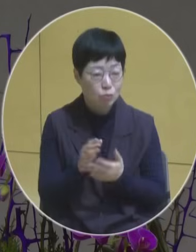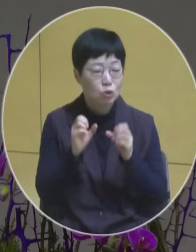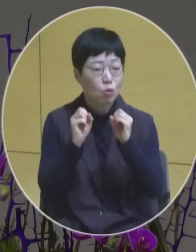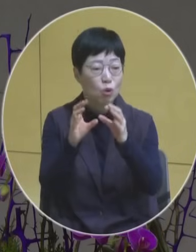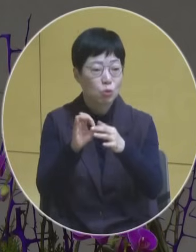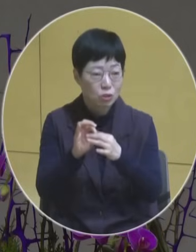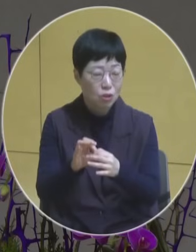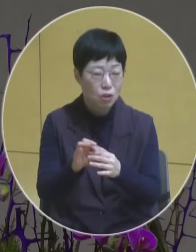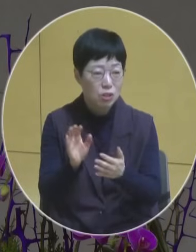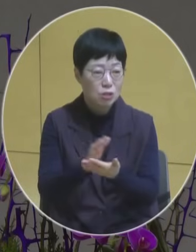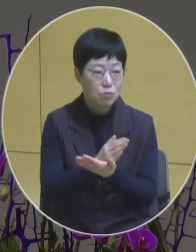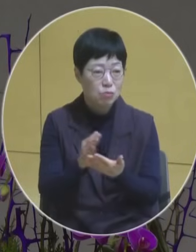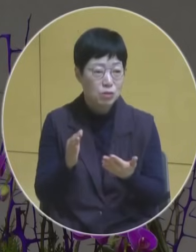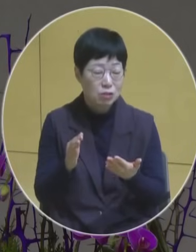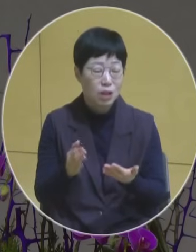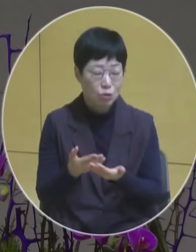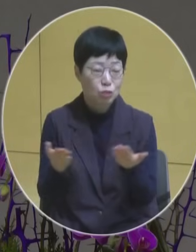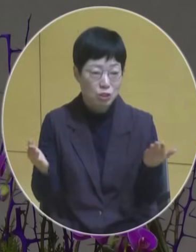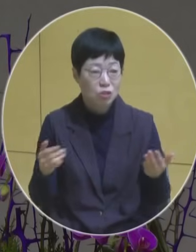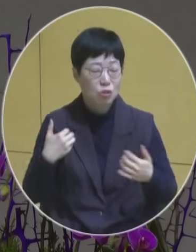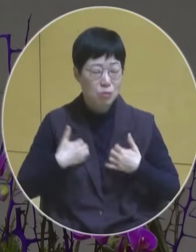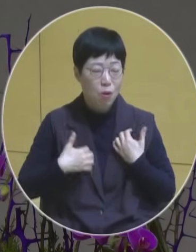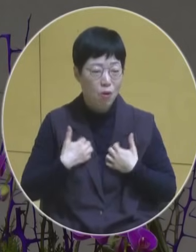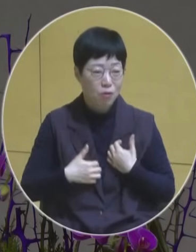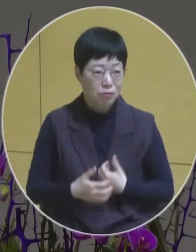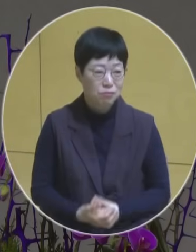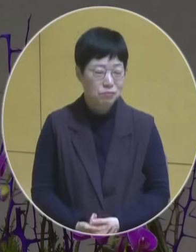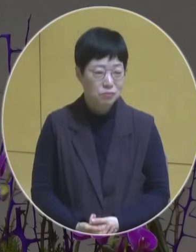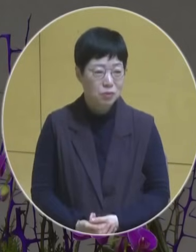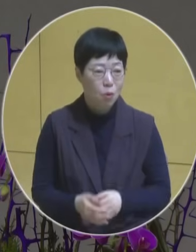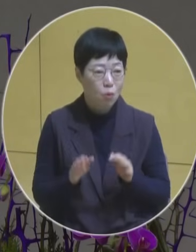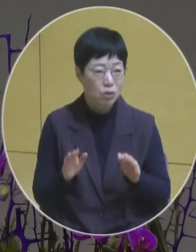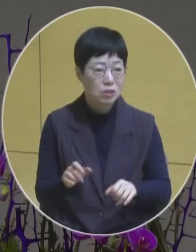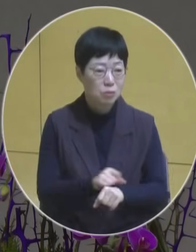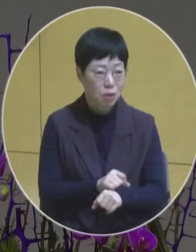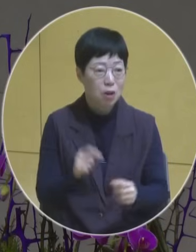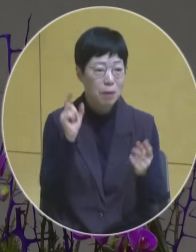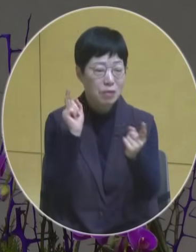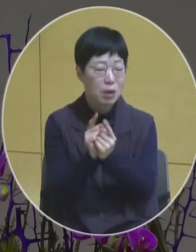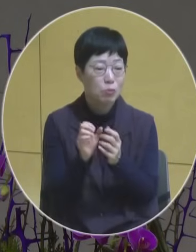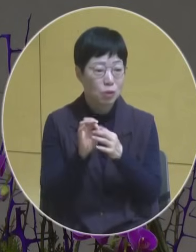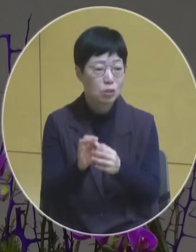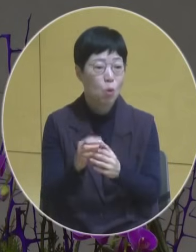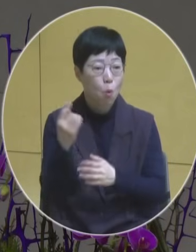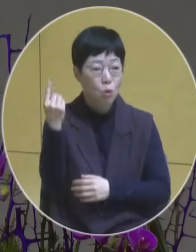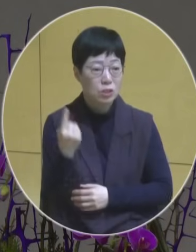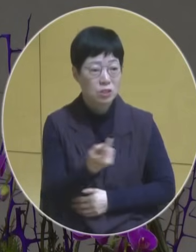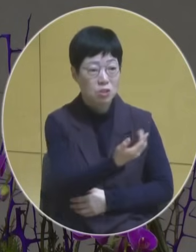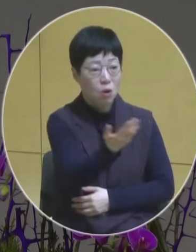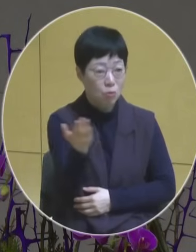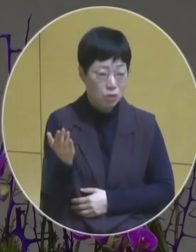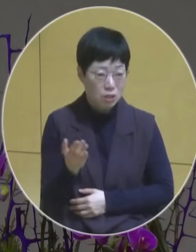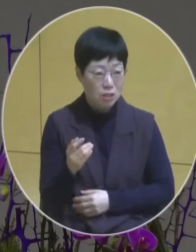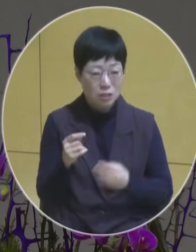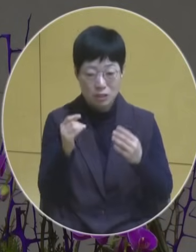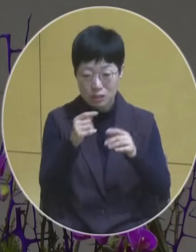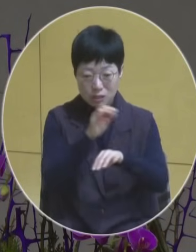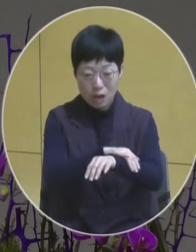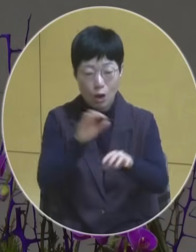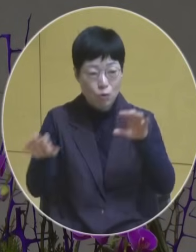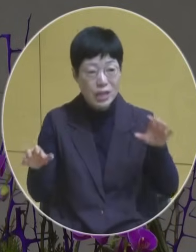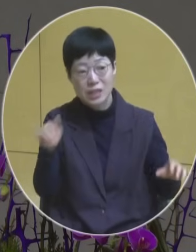많은 분들에게 기쁨을 나눠줄 수 있었으면 좋겠습니다. 자, 오늘 참 특별한 만남을 위해서 오신 여러분들, 우리 자위는